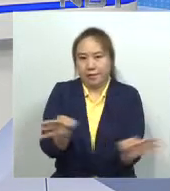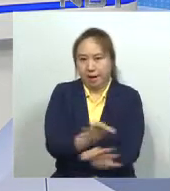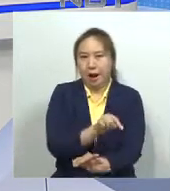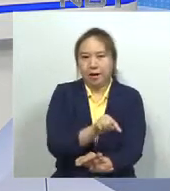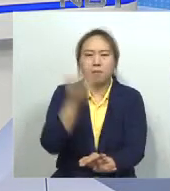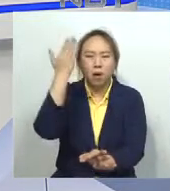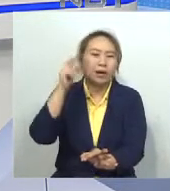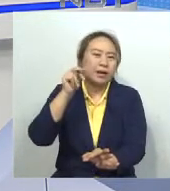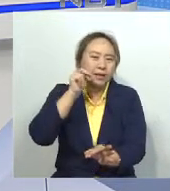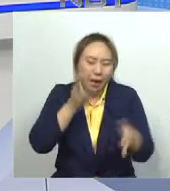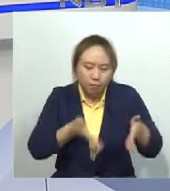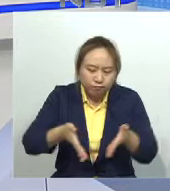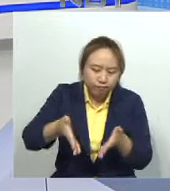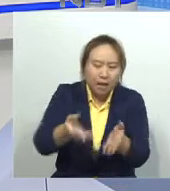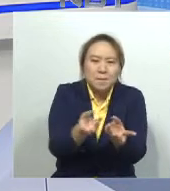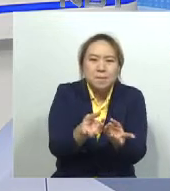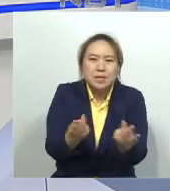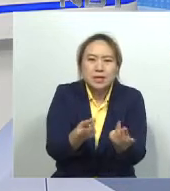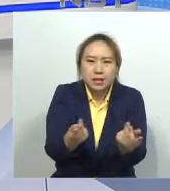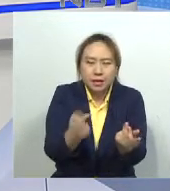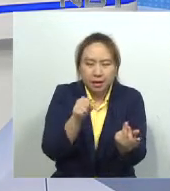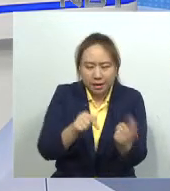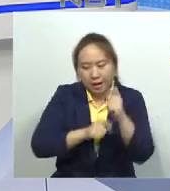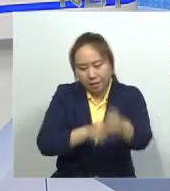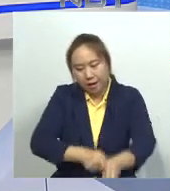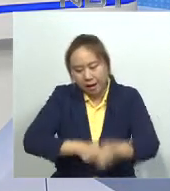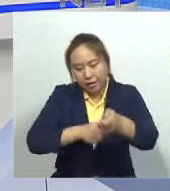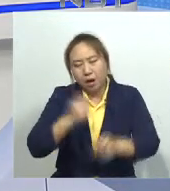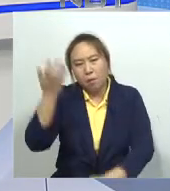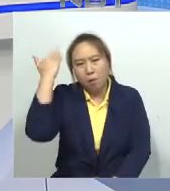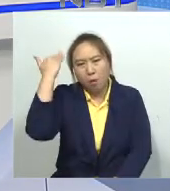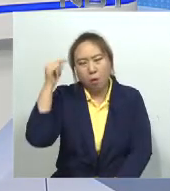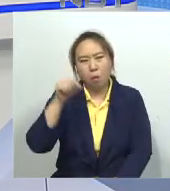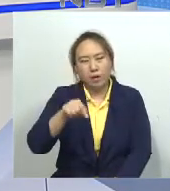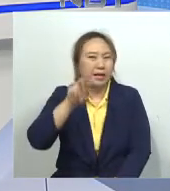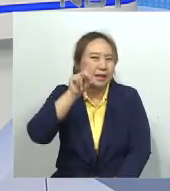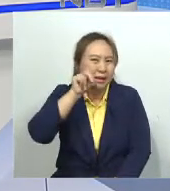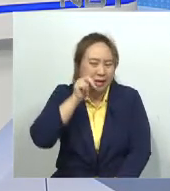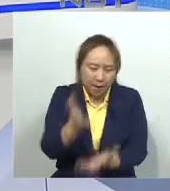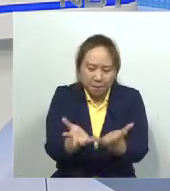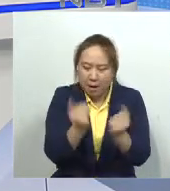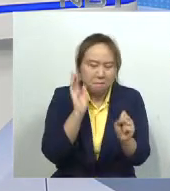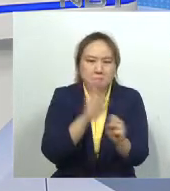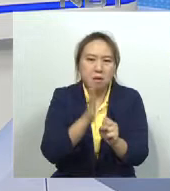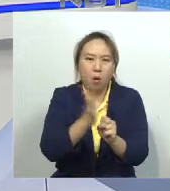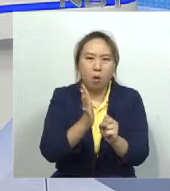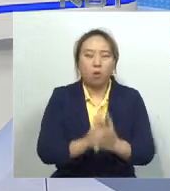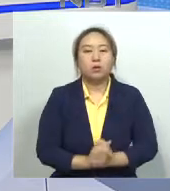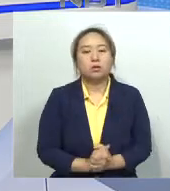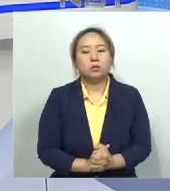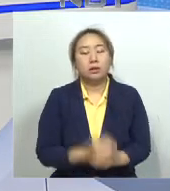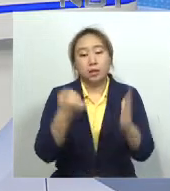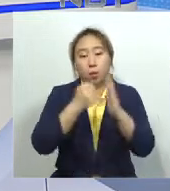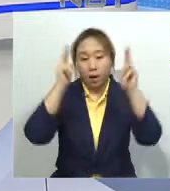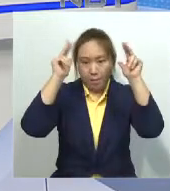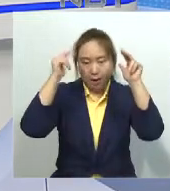เนี่ยเขาใช้คลองส่งน้ำที่เป็นร่องดินทำให้พื้นที่การเกษตรเมื่อก่อนเนี่ยนะฮะไม่สามารถที่จะรับน้ำได้อย่างเพียงพอนะครับซึ่งจังหวัดลำป